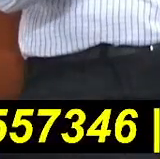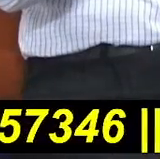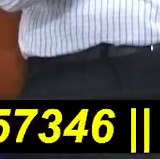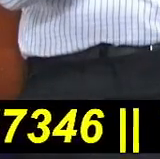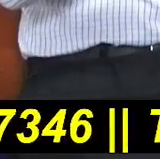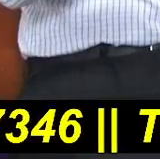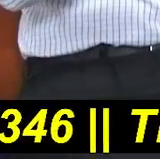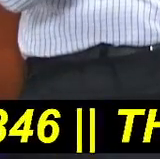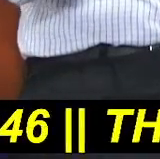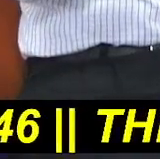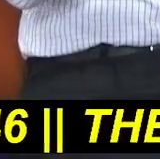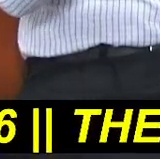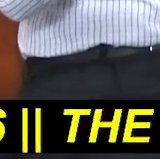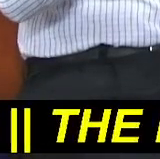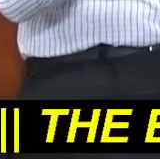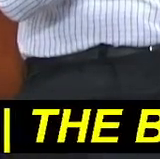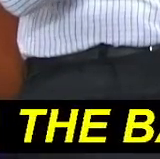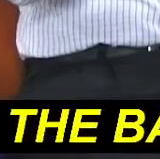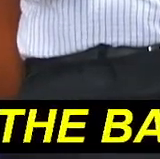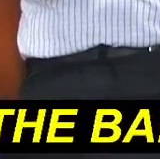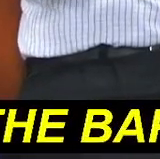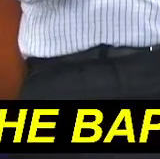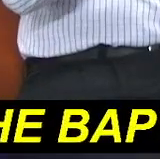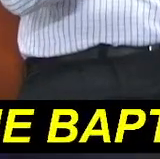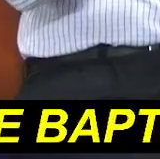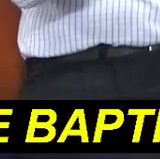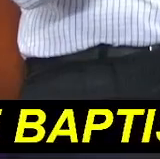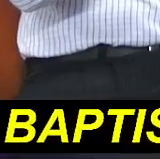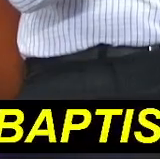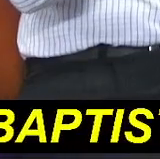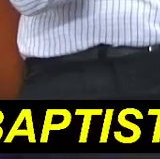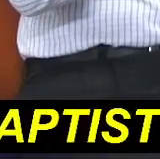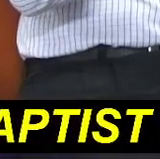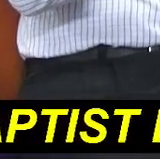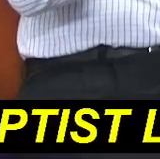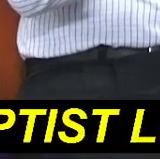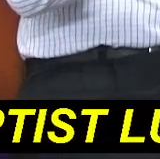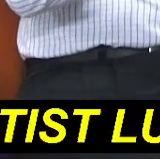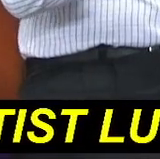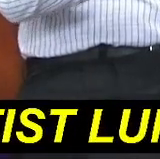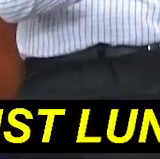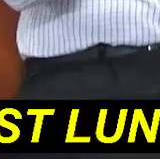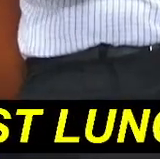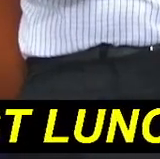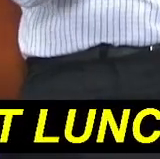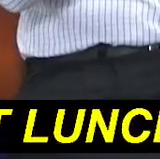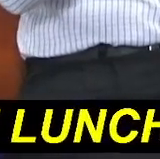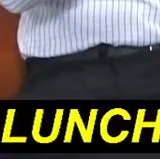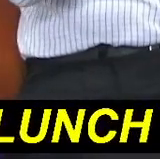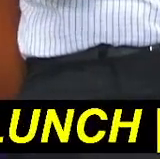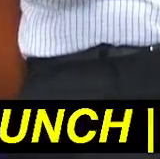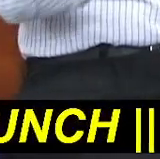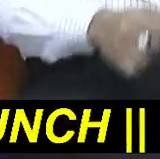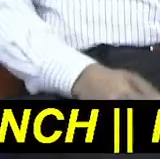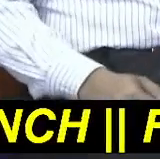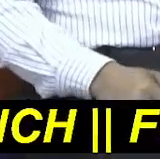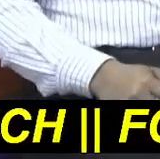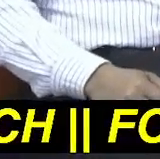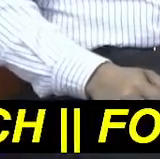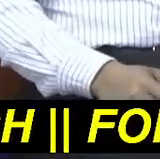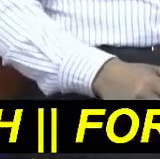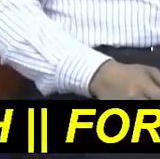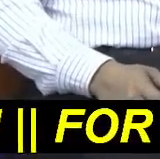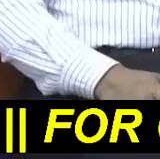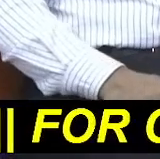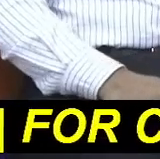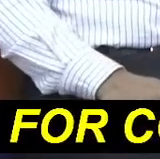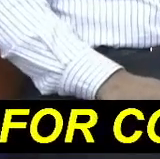all you have to do is just to be mindful na ang diyablo sasabayan ka Ah okay hindi kita mahahatak Okay katulad nung